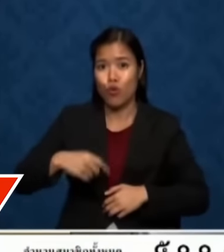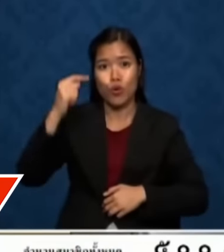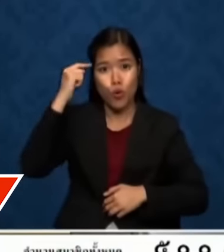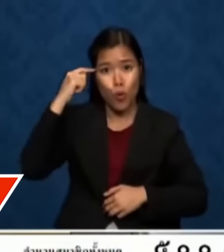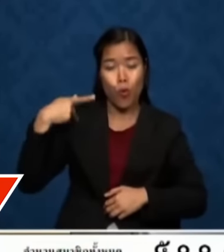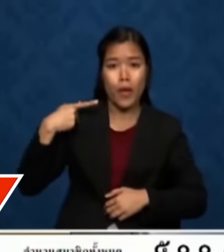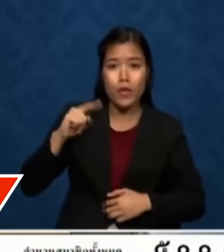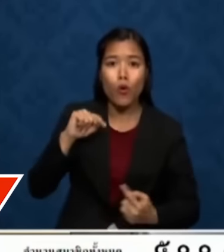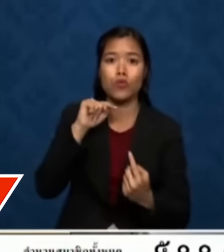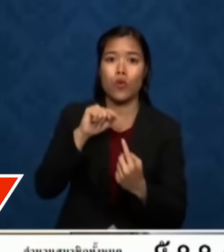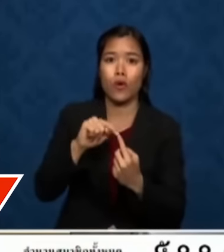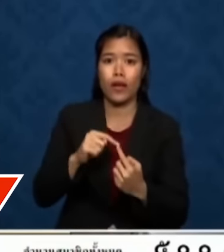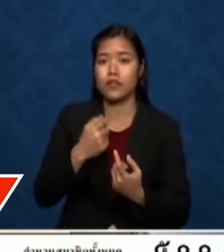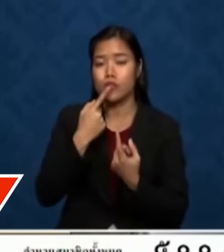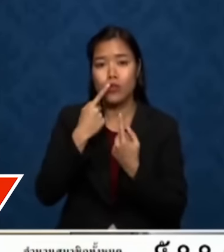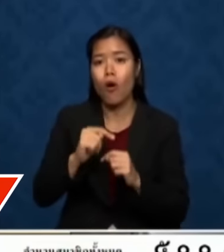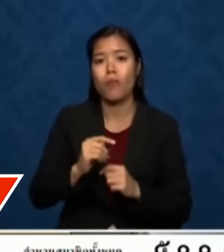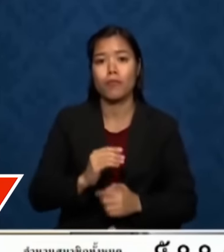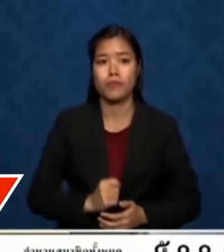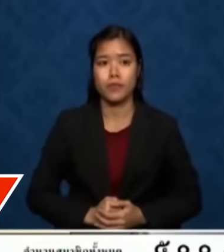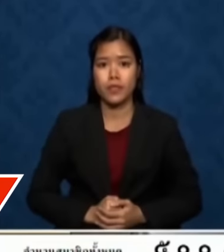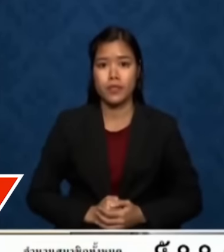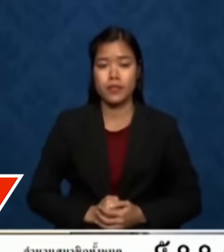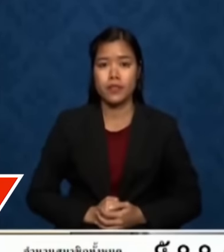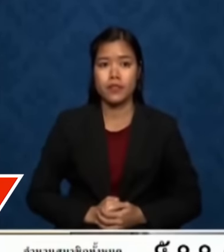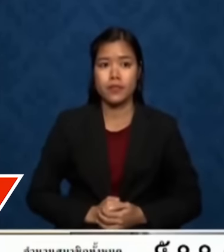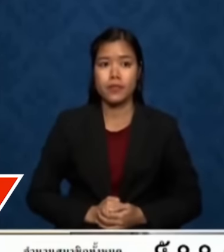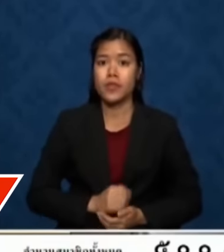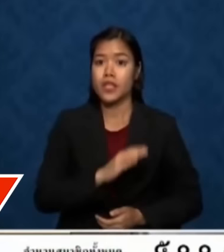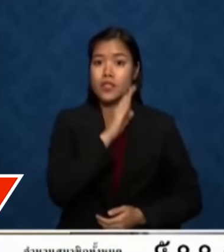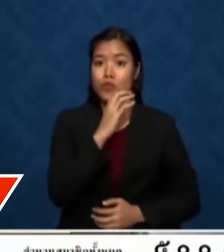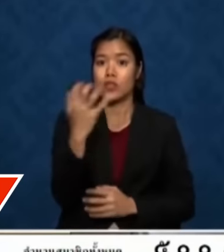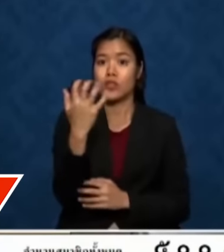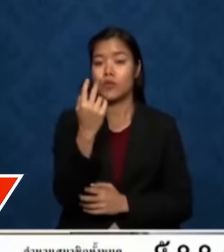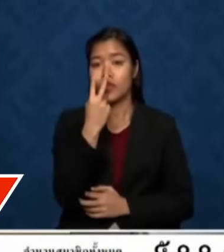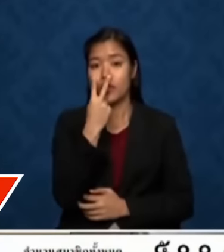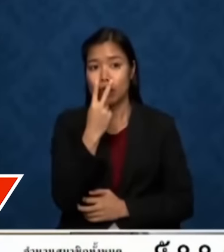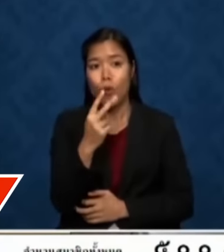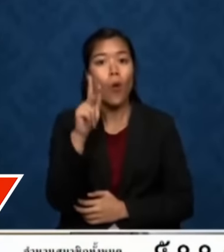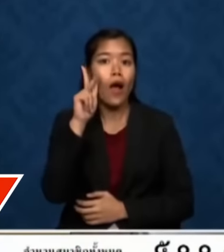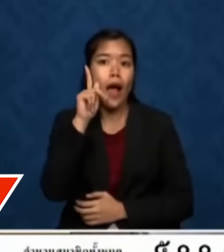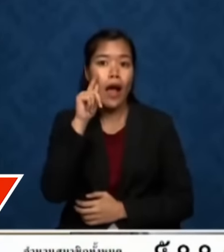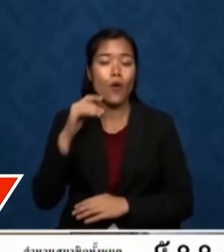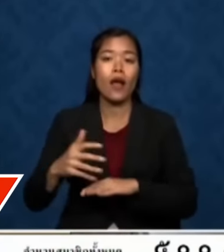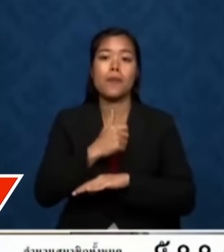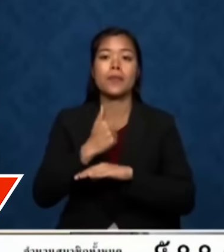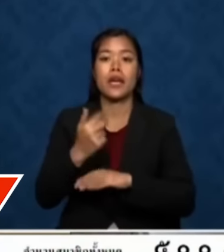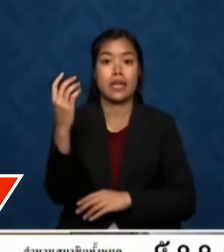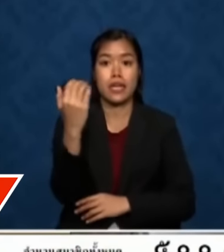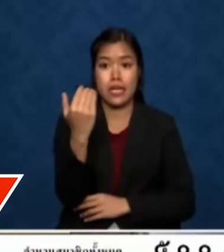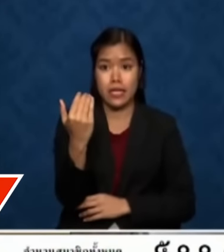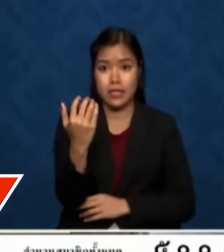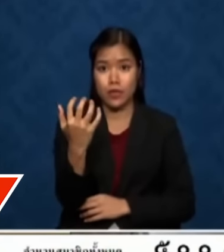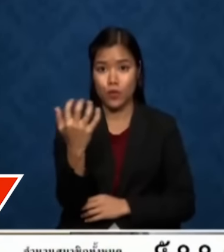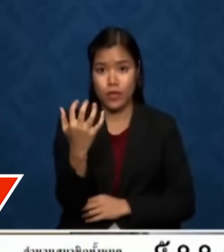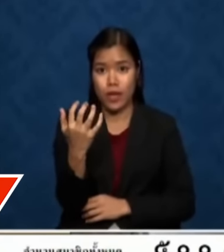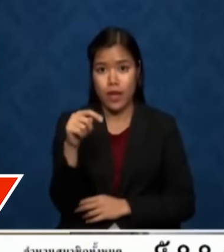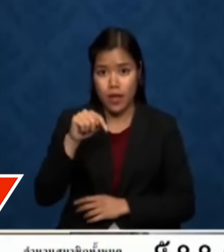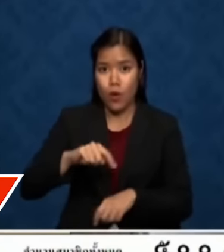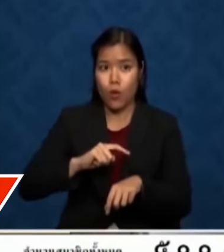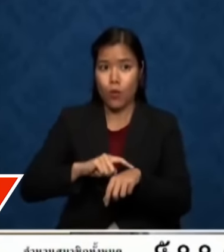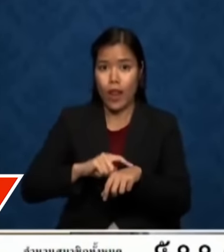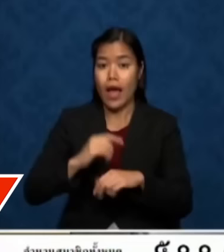และท่านประธานคะหากท่านประธานยังรับชมข่าวทางทีวีนะคะลักษณะข่าวการเมืองของทีวีเนี่ยเขาจะมีเวลาที่จำกัดค่ะเ